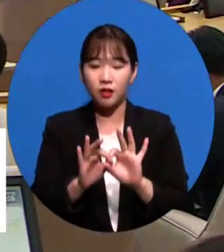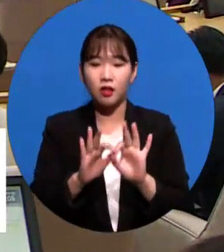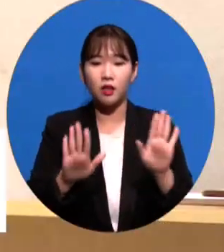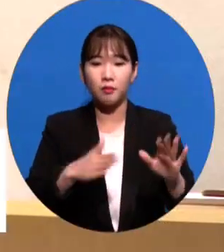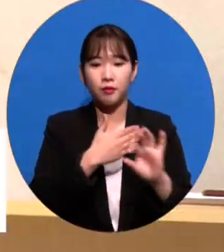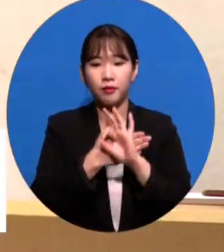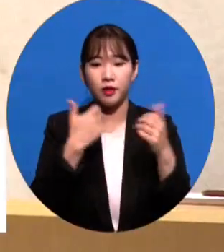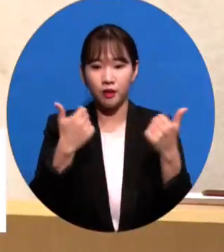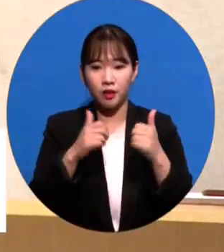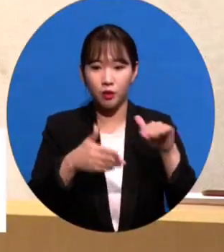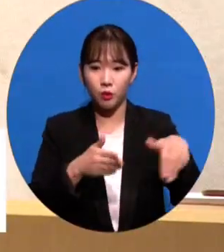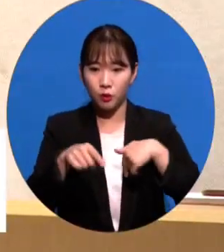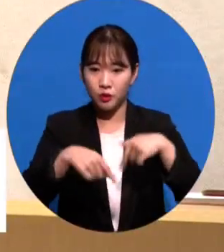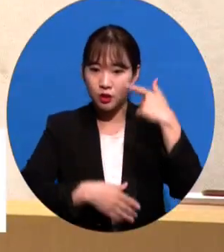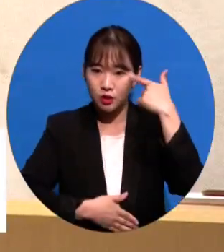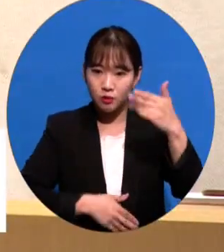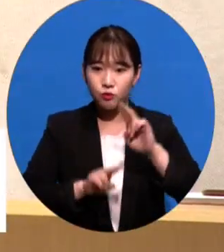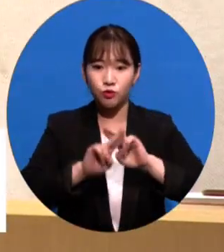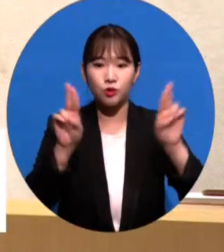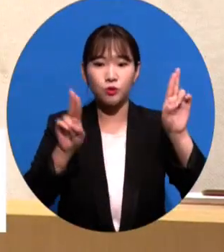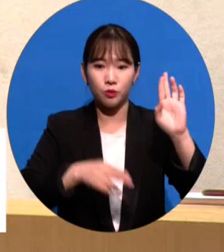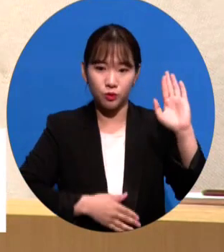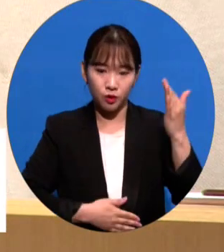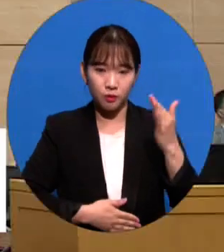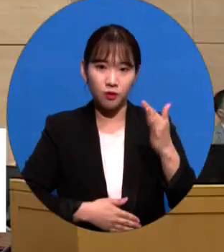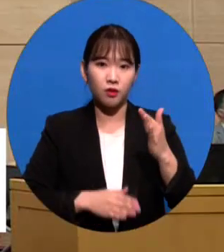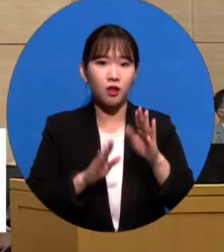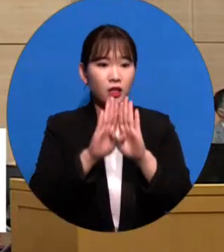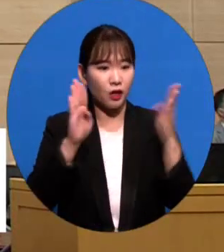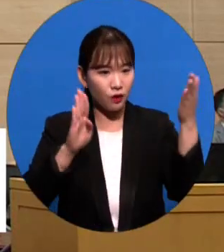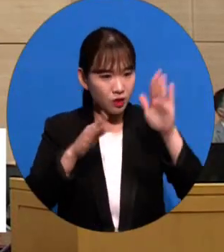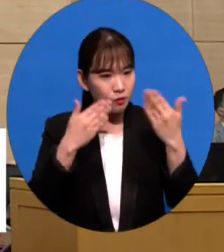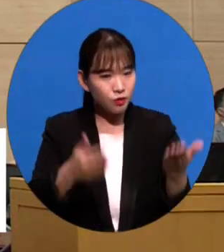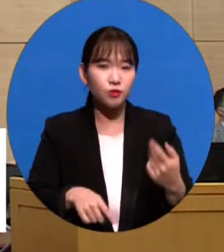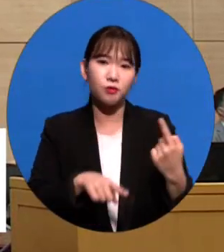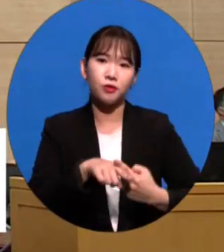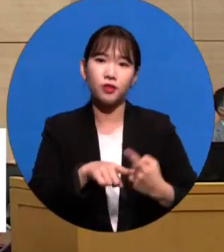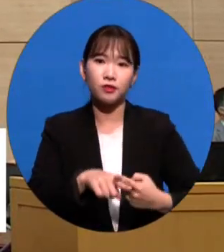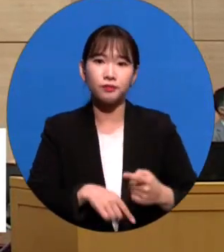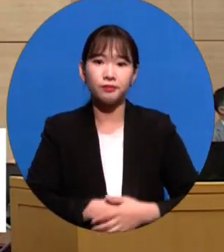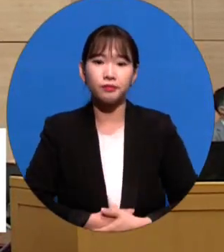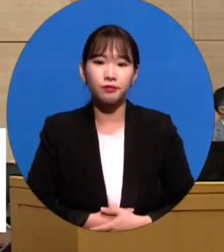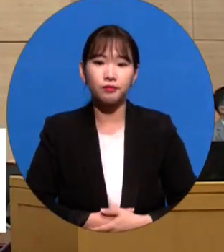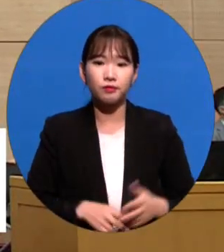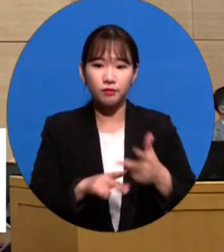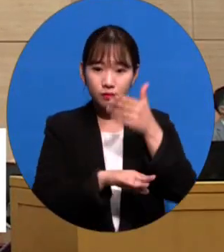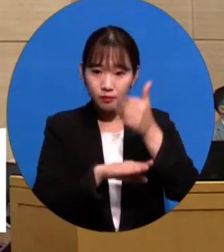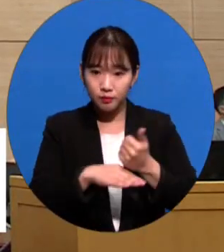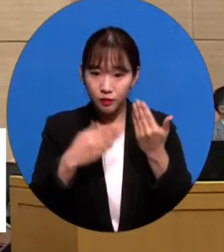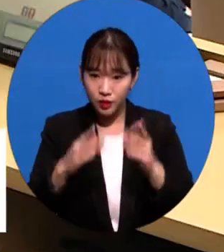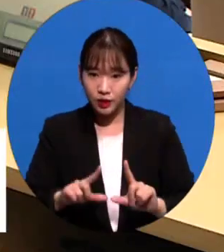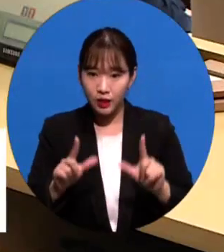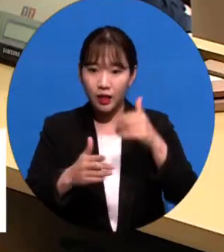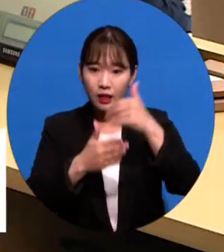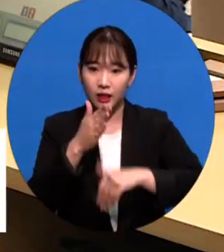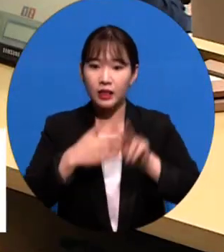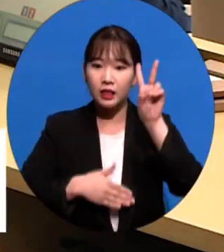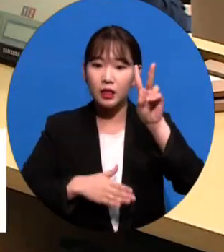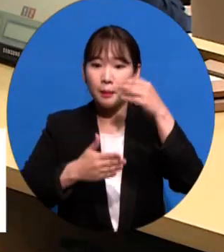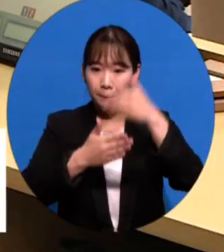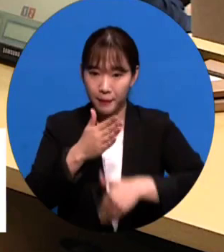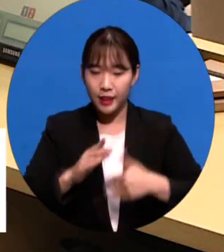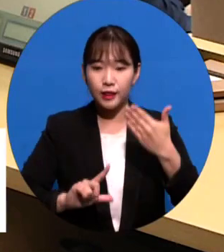임시회는 도정 질문이 취소되면서 개점 휴업 상태입니다. 주말 휴일 이틀을 뺀 9일